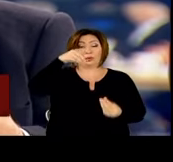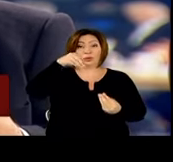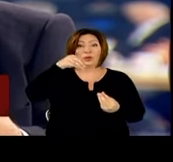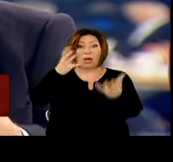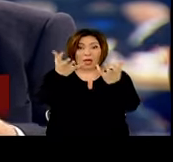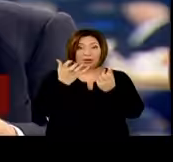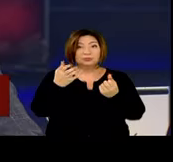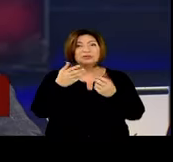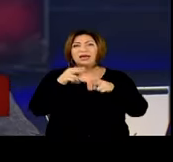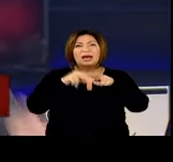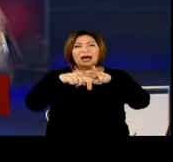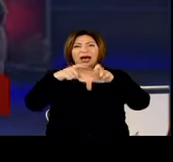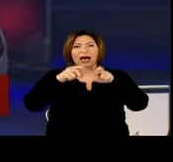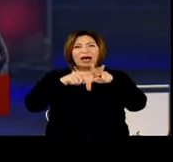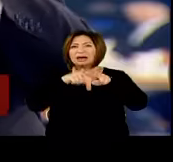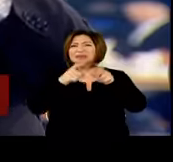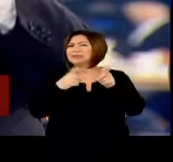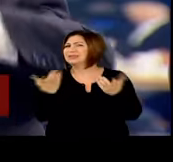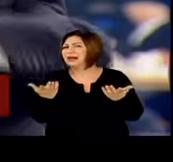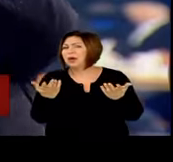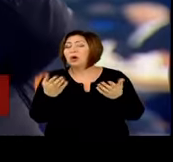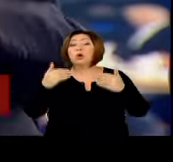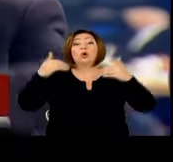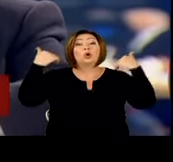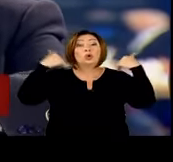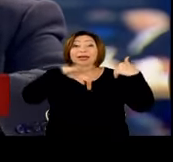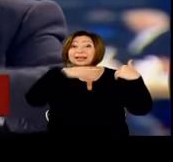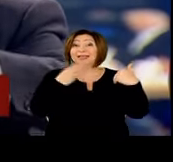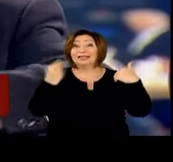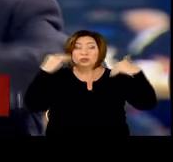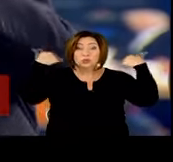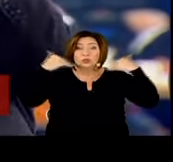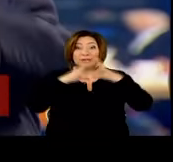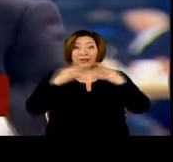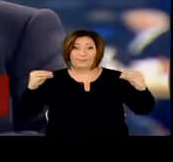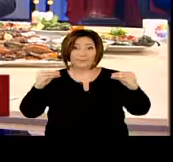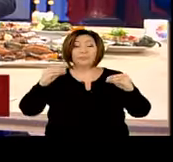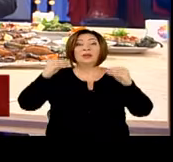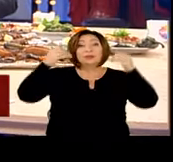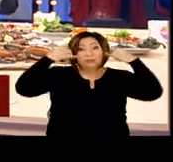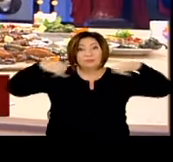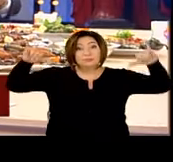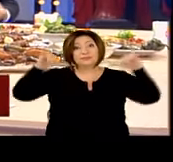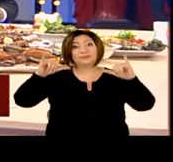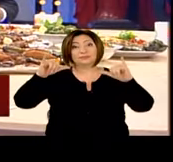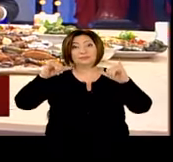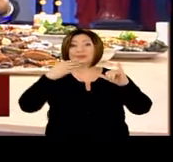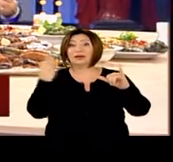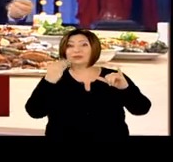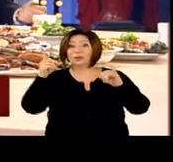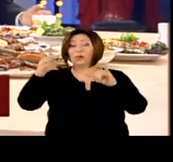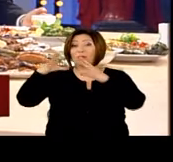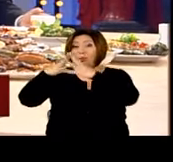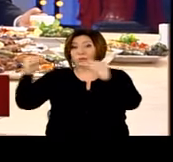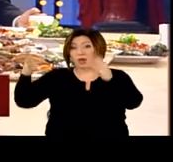kendim işlerim. Karkas dediğiniz nedir? Hayvanı? Karkas, evet. Kuzuyu komple bir bütün, evet, danayı komple bir bütün. Kasaplarım var, evet, ben ona